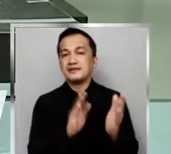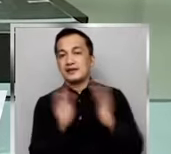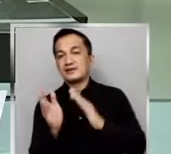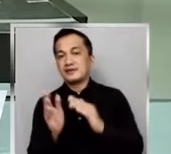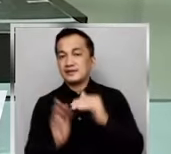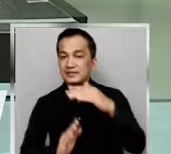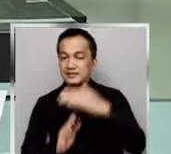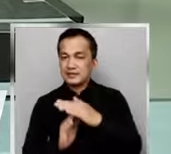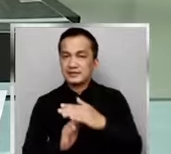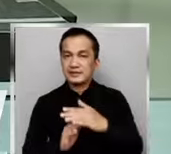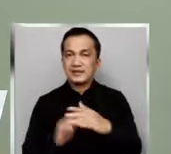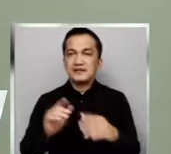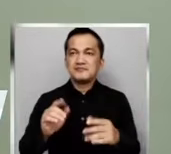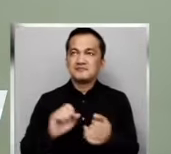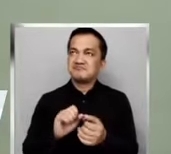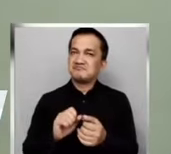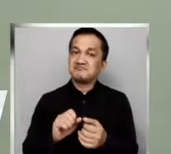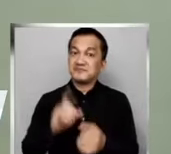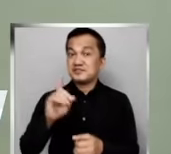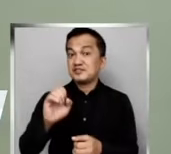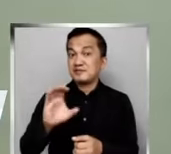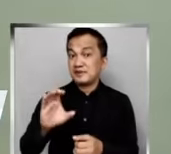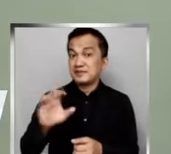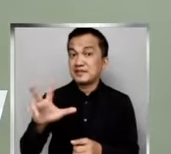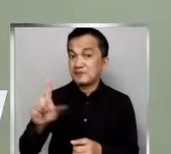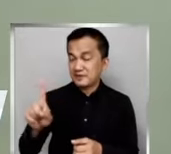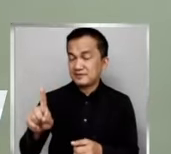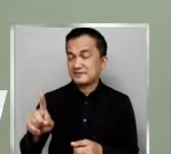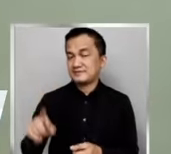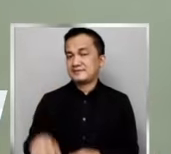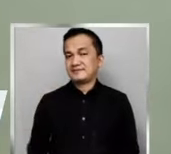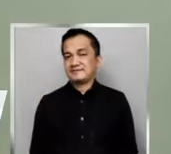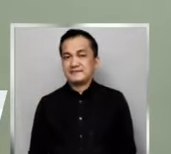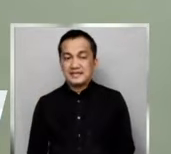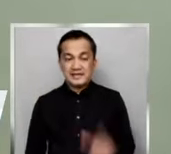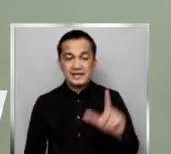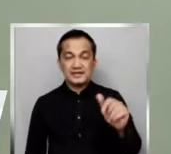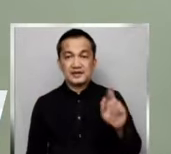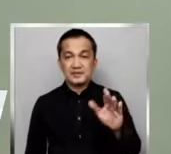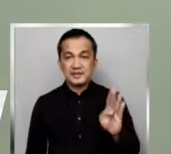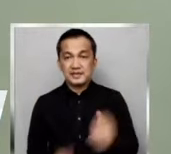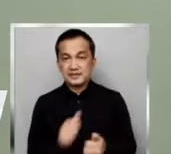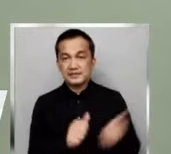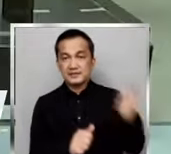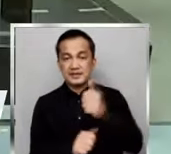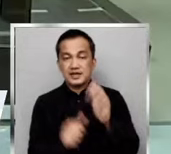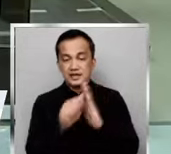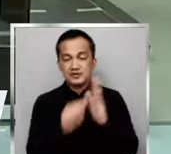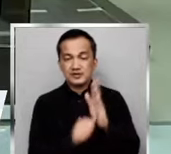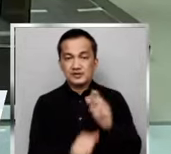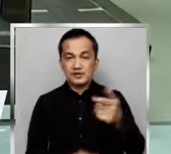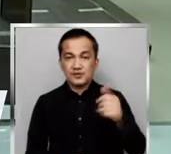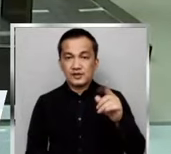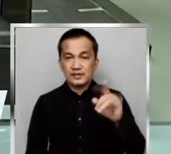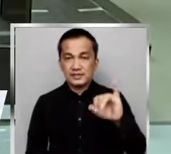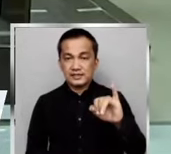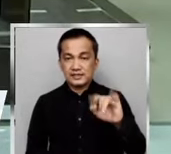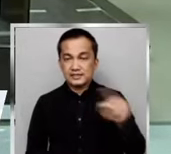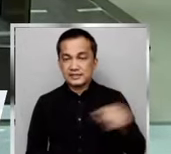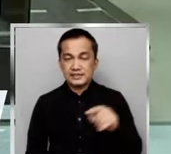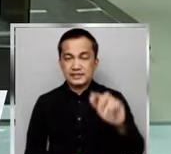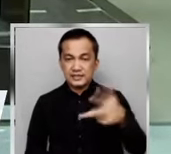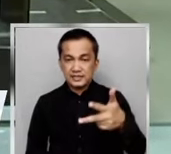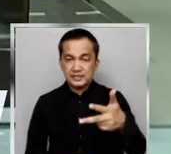ng December 31 ayon kay LTFRB Chairman na Tony Chilo guad the 3D alin sunod ito sa utos ni